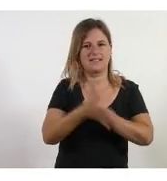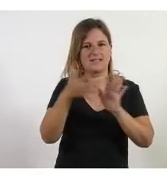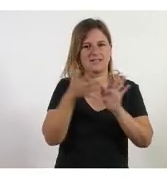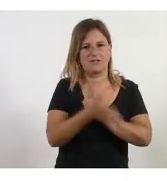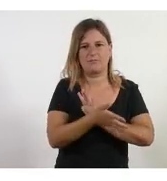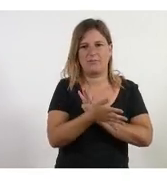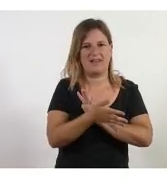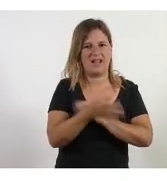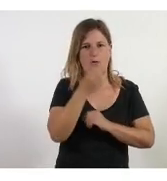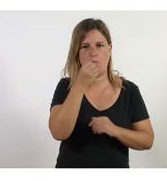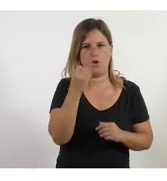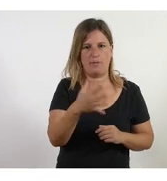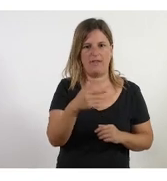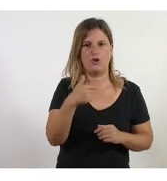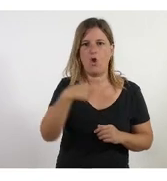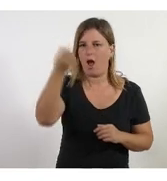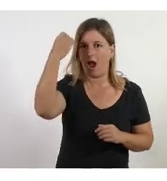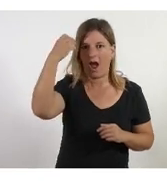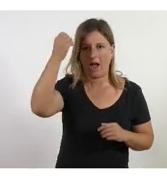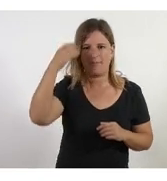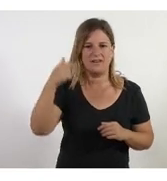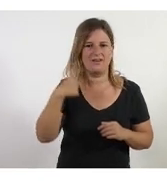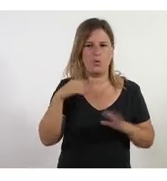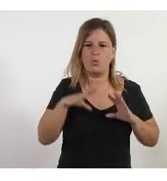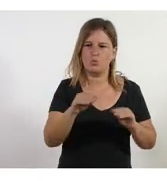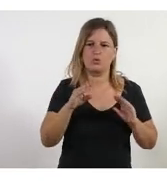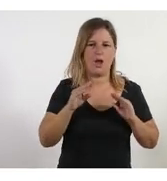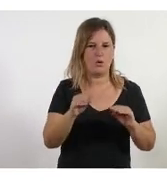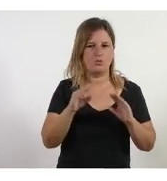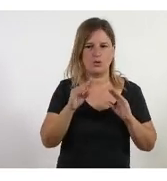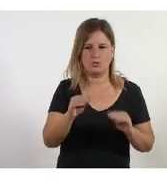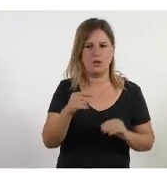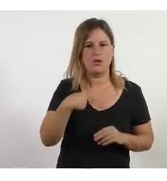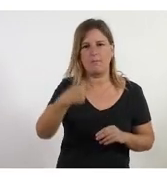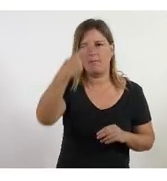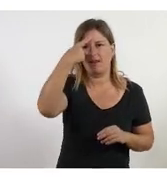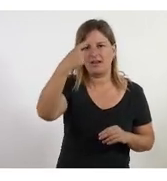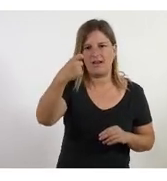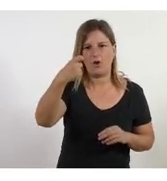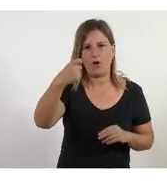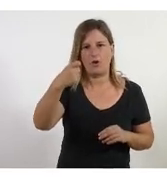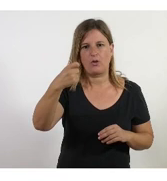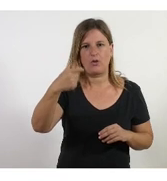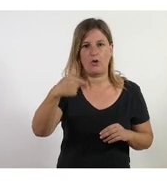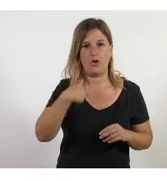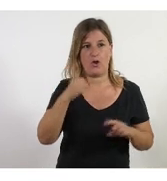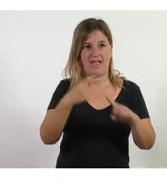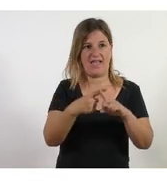bé. Jo la vaig aprendre a fer i l'aplico constantment. Me'n recordo quan duia la meva vida